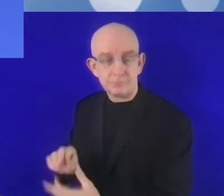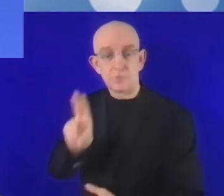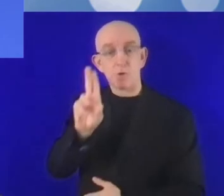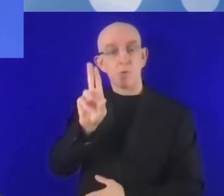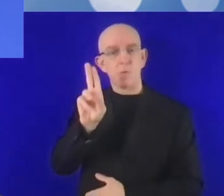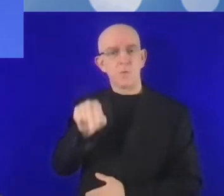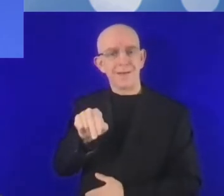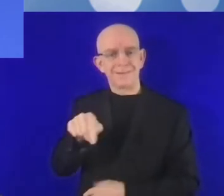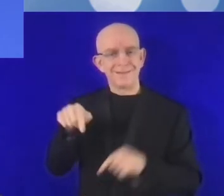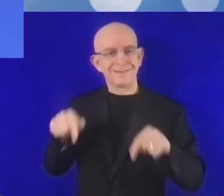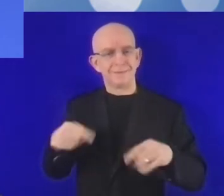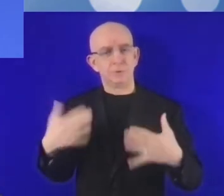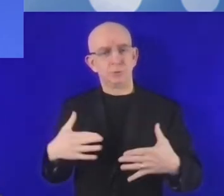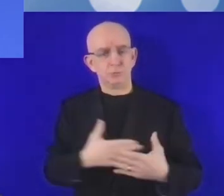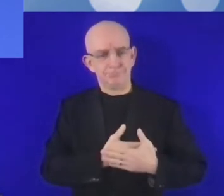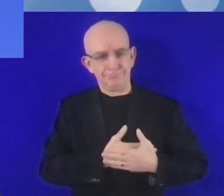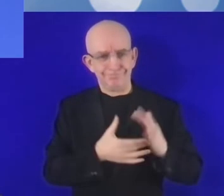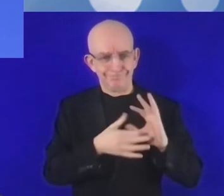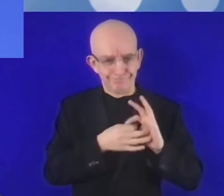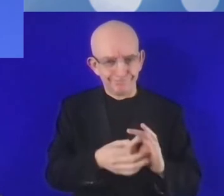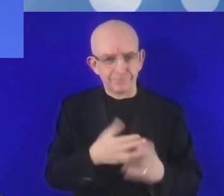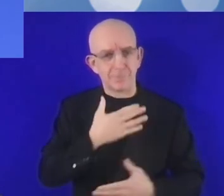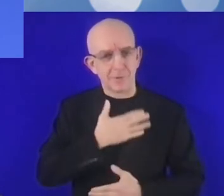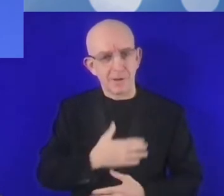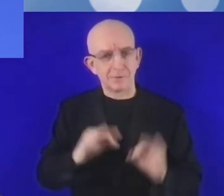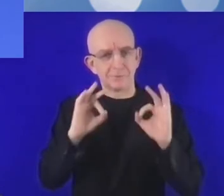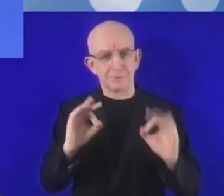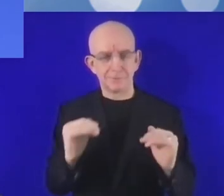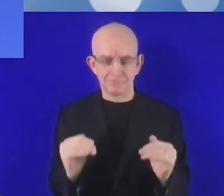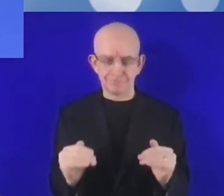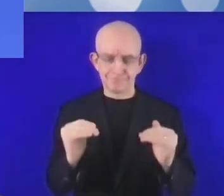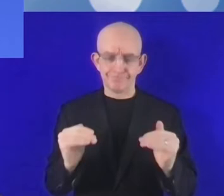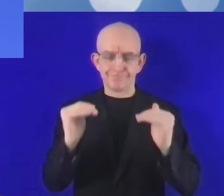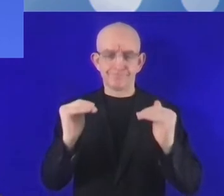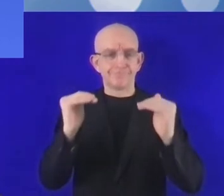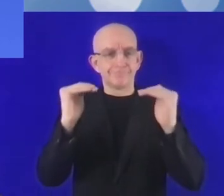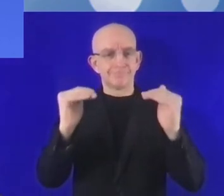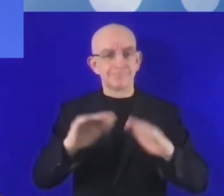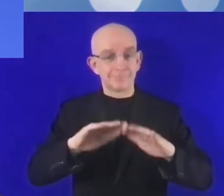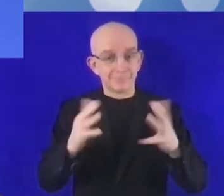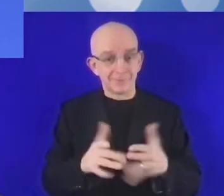mobiliser ceux qui peuvent changer la donne, ceux qui sont les plus influents, ceux qui prennent les décisions.